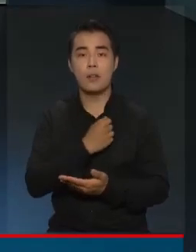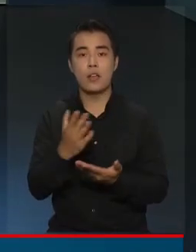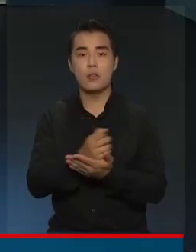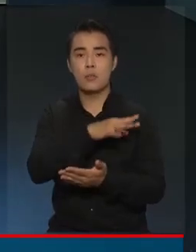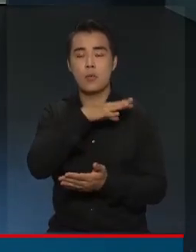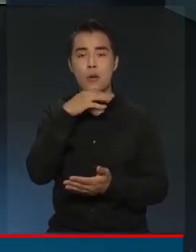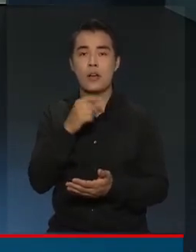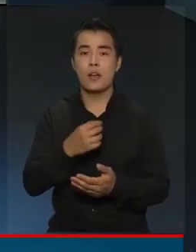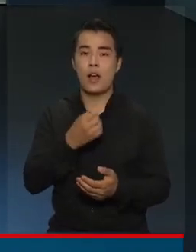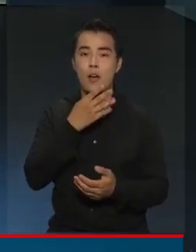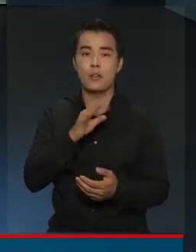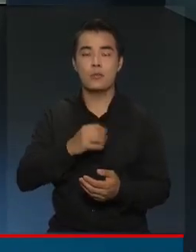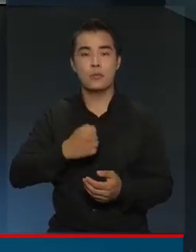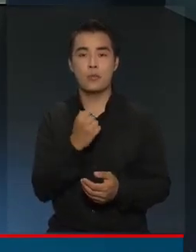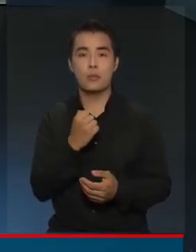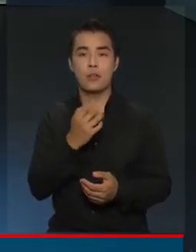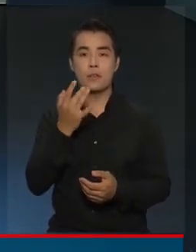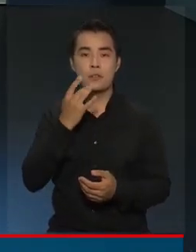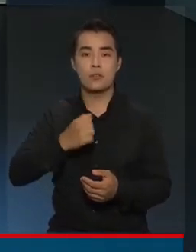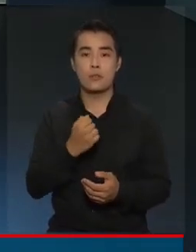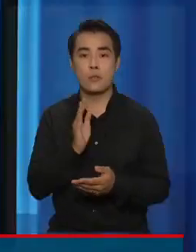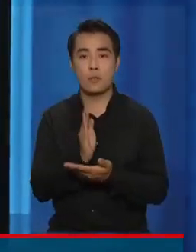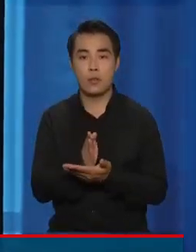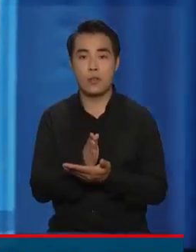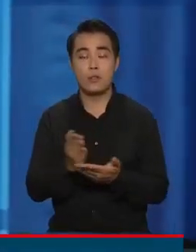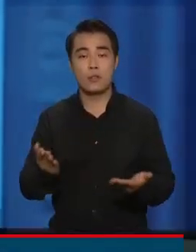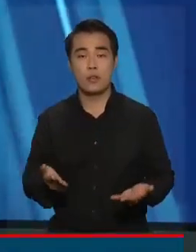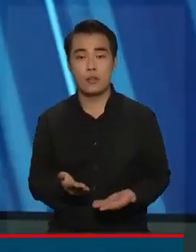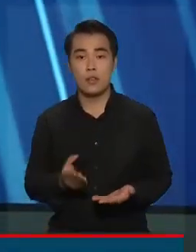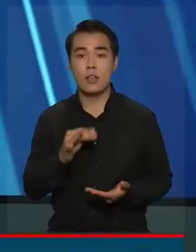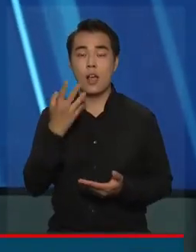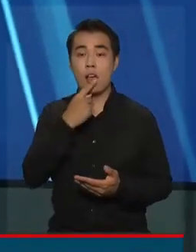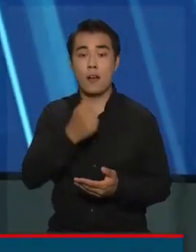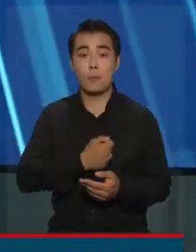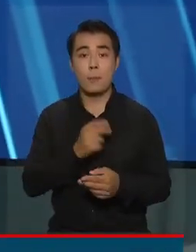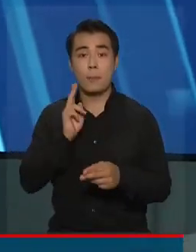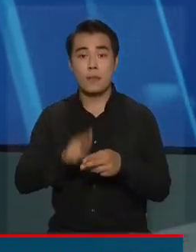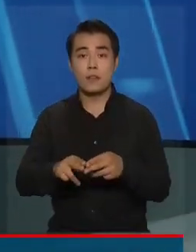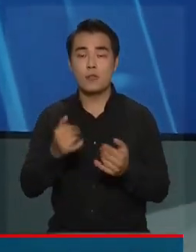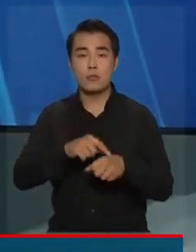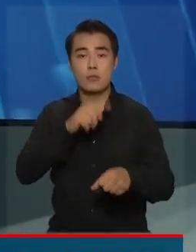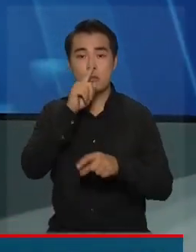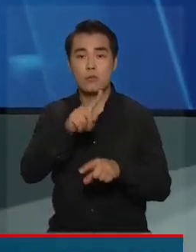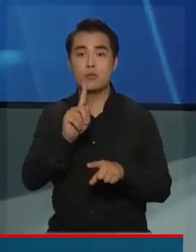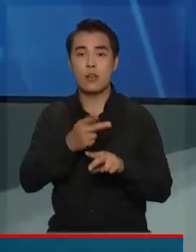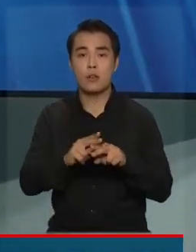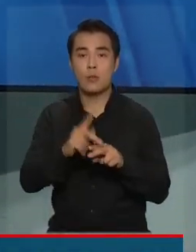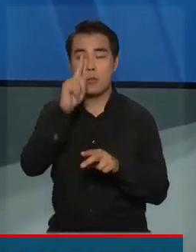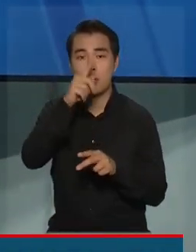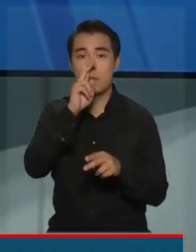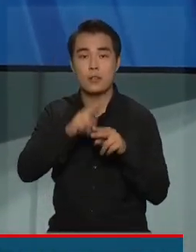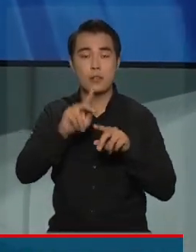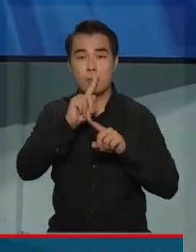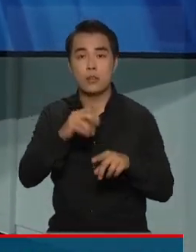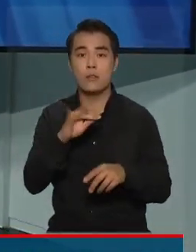много хороших и верных друзей на всю жизнь. И более того, отслужив в армии, он не будет чувствовать, что он потерял год. И вы